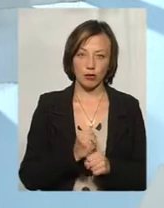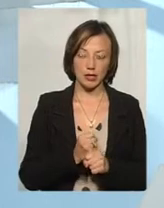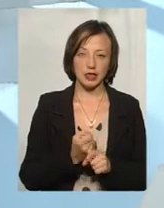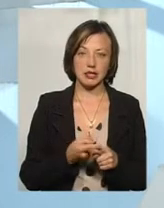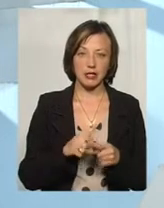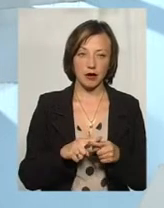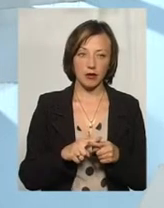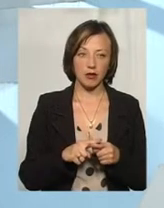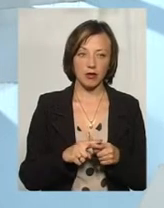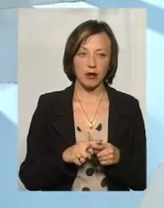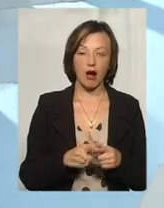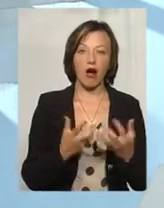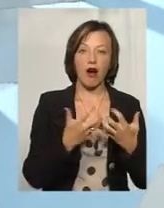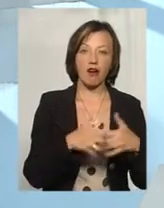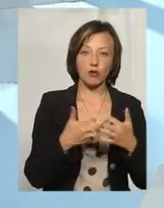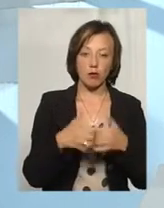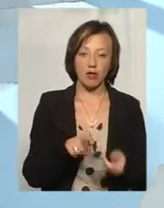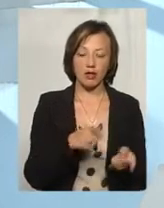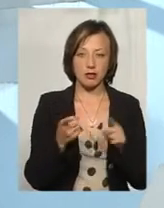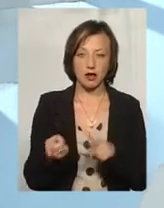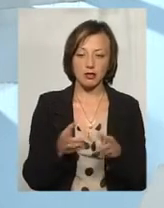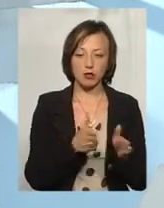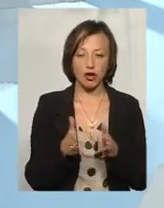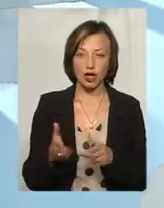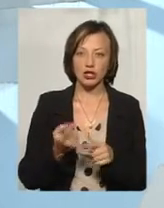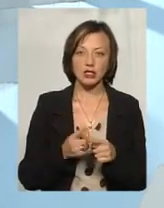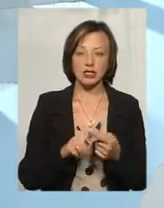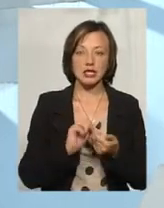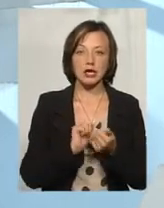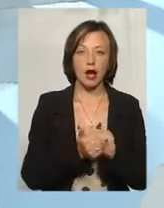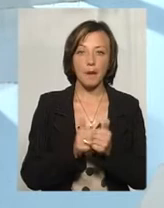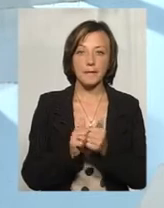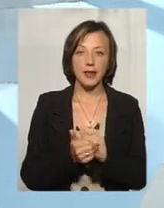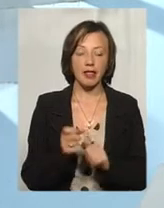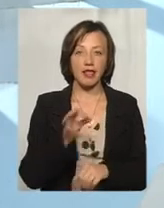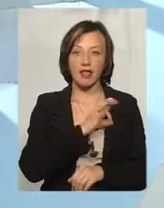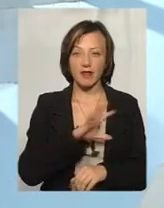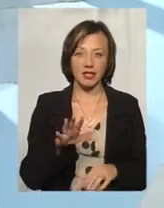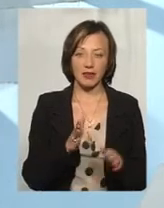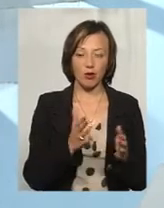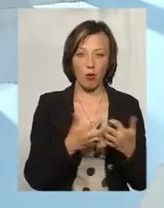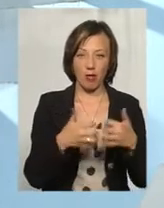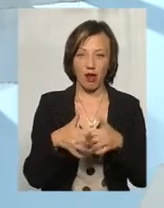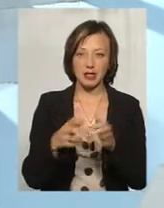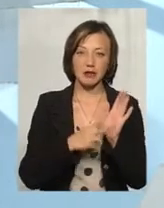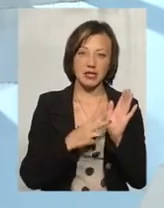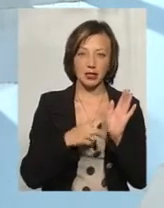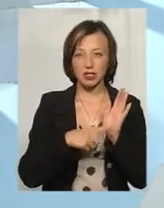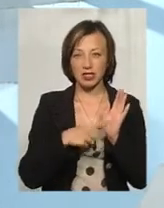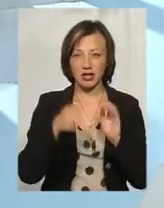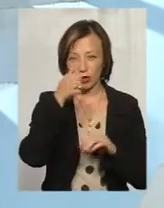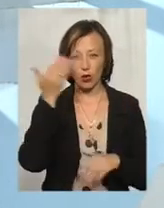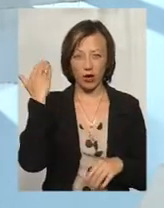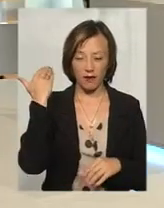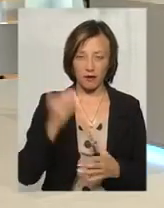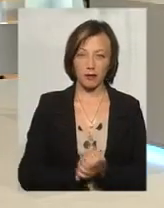Це автоматизація мереж, це заміна неефективного обладнання 70-х, 60-х